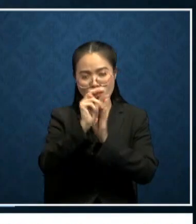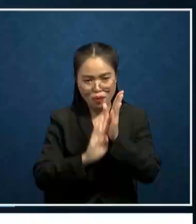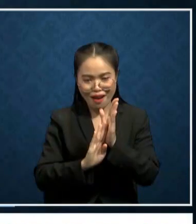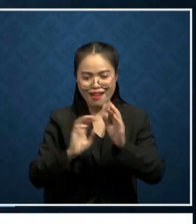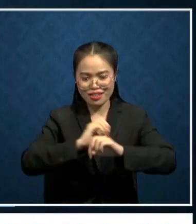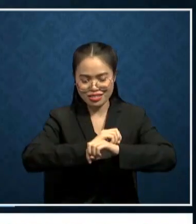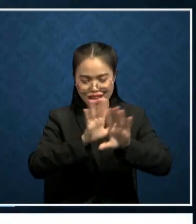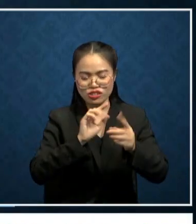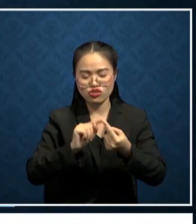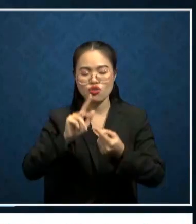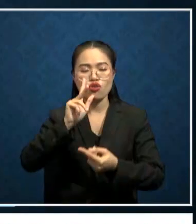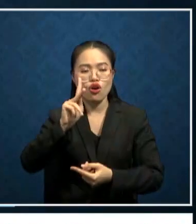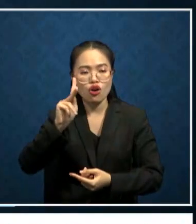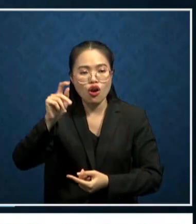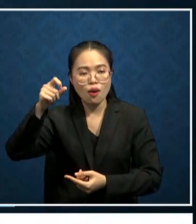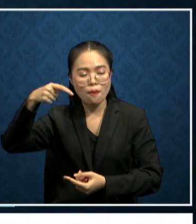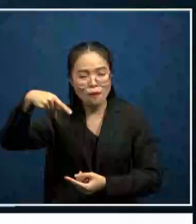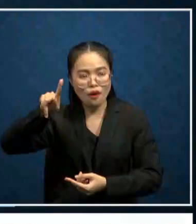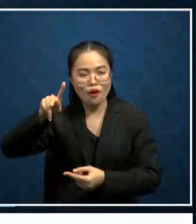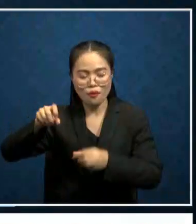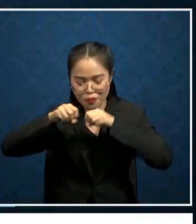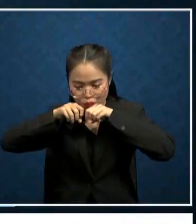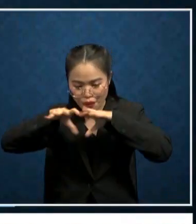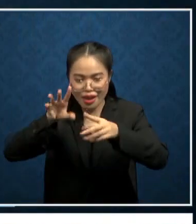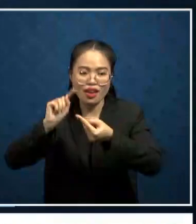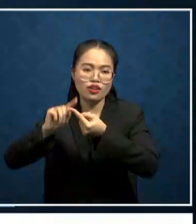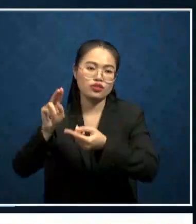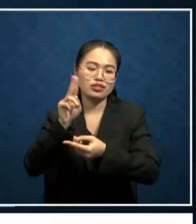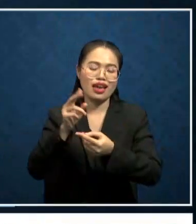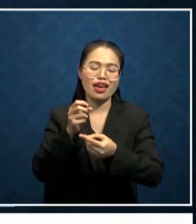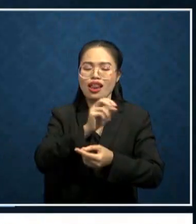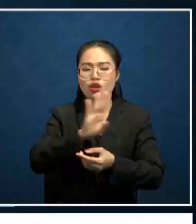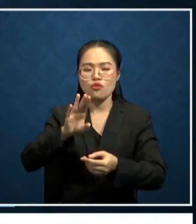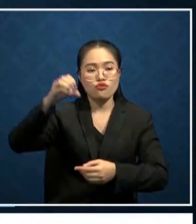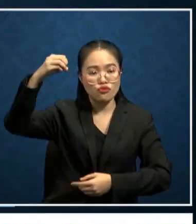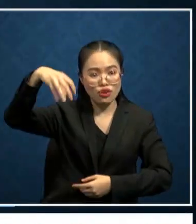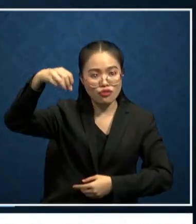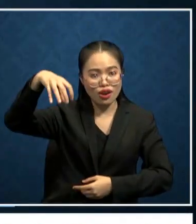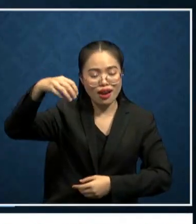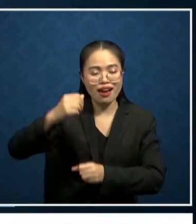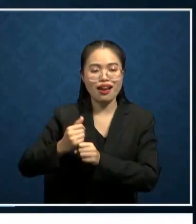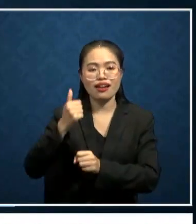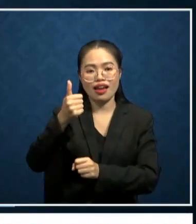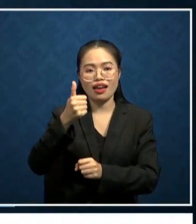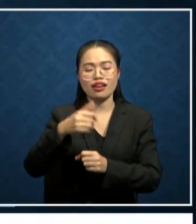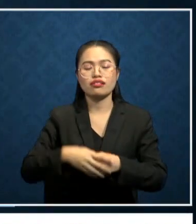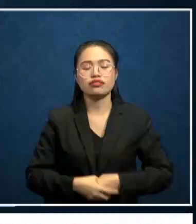ประกาศใช้เ่อข้อกำหนดในการเปิดให้ใช้หรือเชื่อมต่อระบบคงข่ายไฟฟ้าแก่บุคคลที่ 3